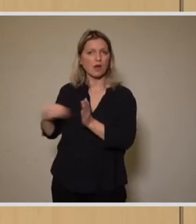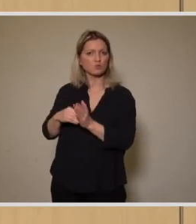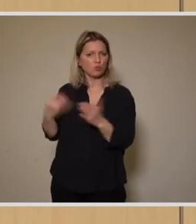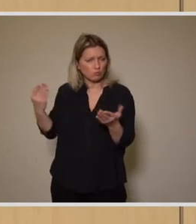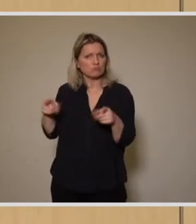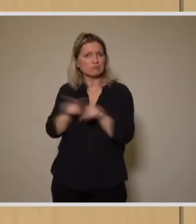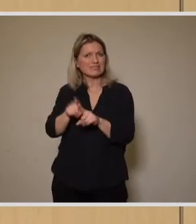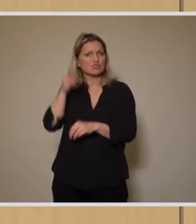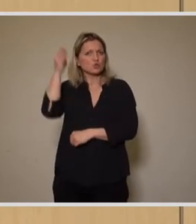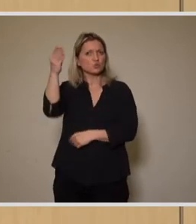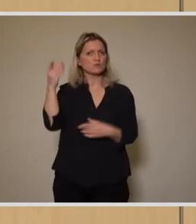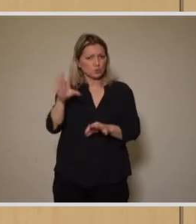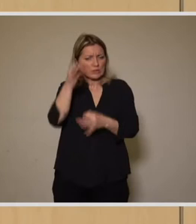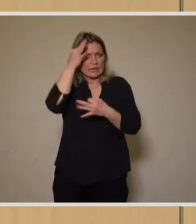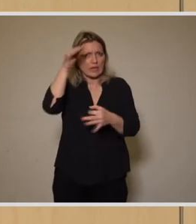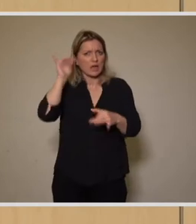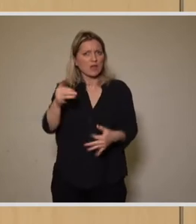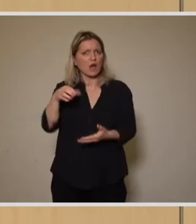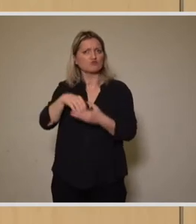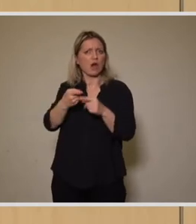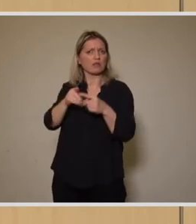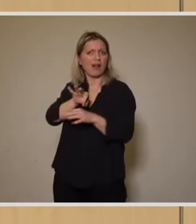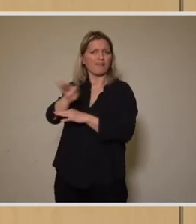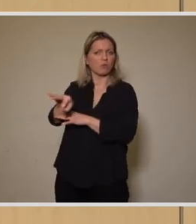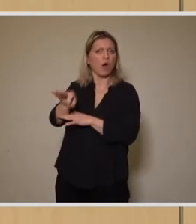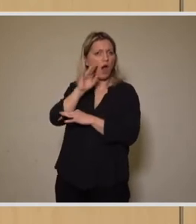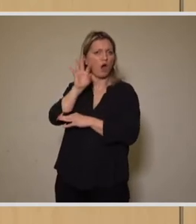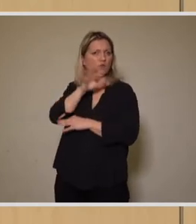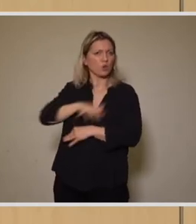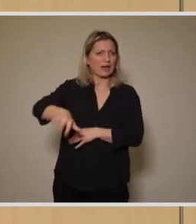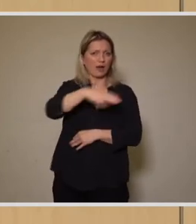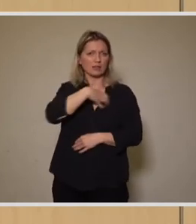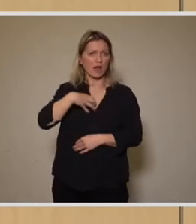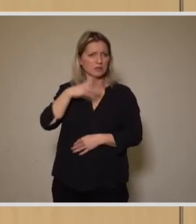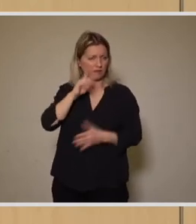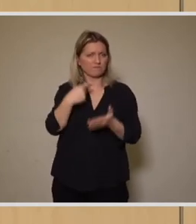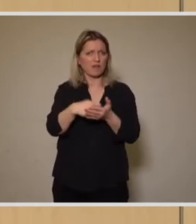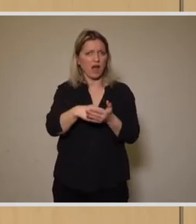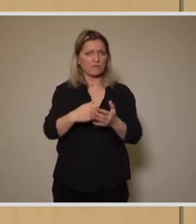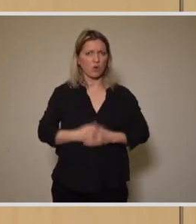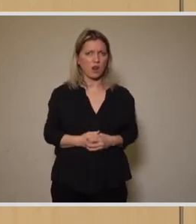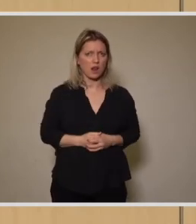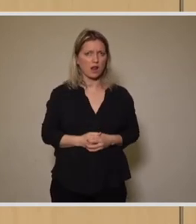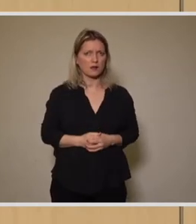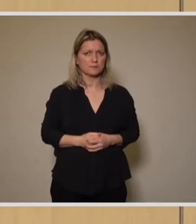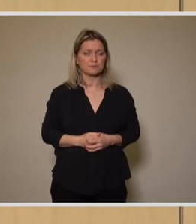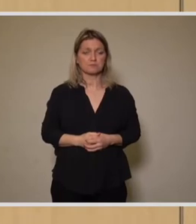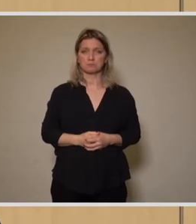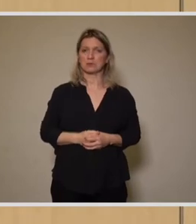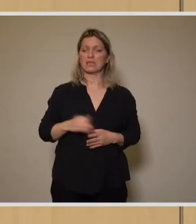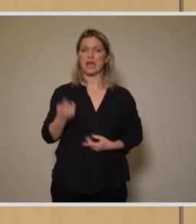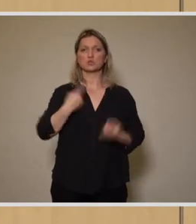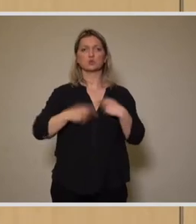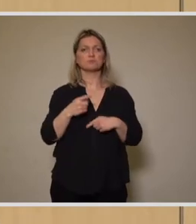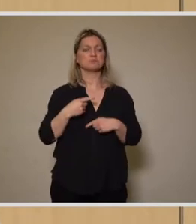zukunftsweisende Idee, die wirklich für den Stadtteil, aber auch für die Stadt Dresden sehr, sehr wertvoll wäre. Und wie wäre es denn jetzt, wenn wir sagen, ah, wir